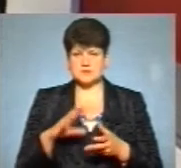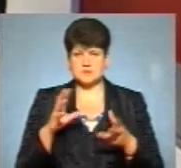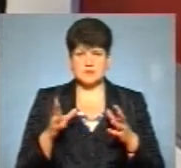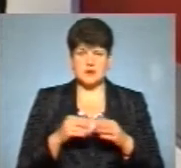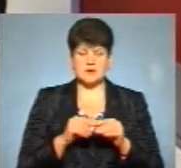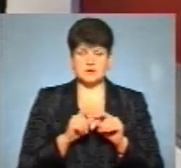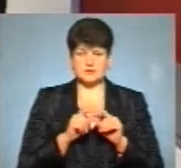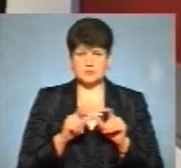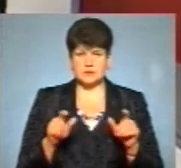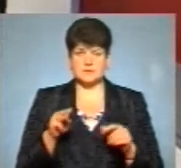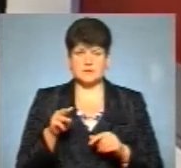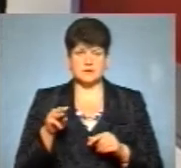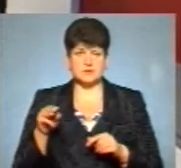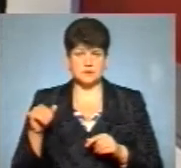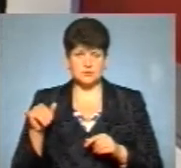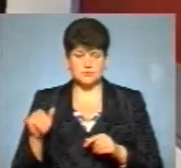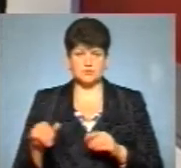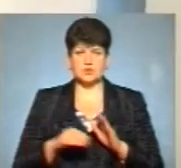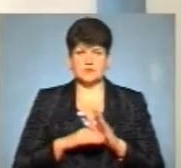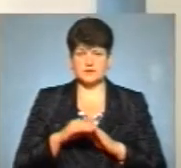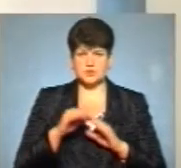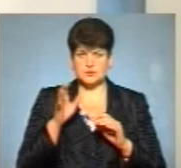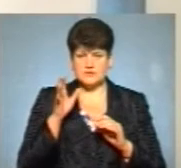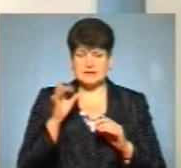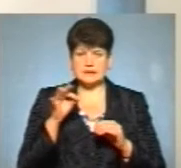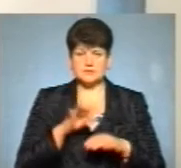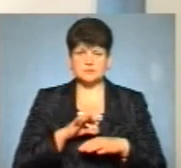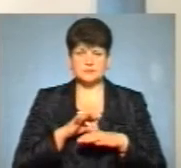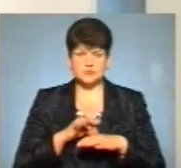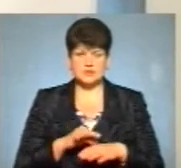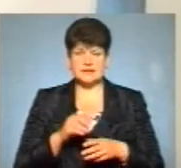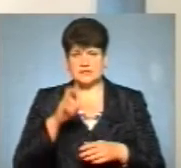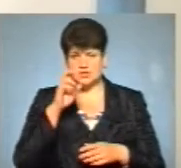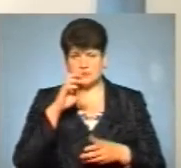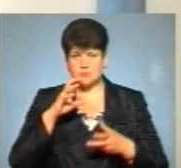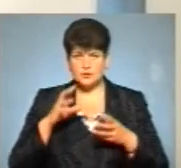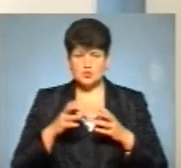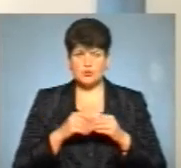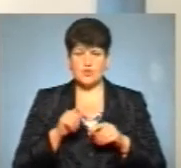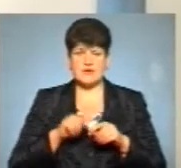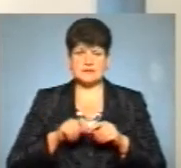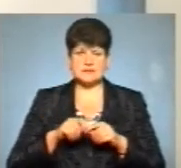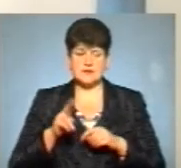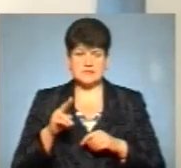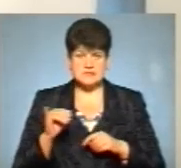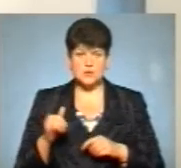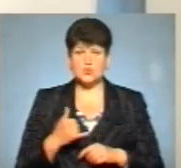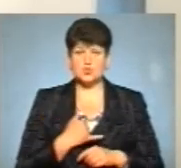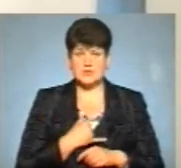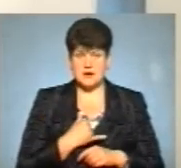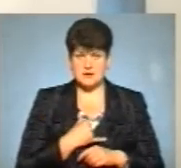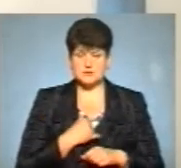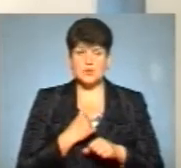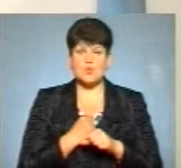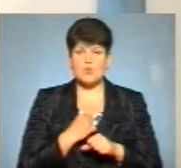середньої освіти, профтехосвіти і закладів вищої освіти для проходження державної підсумкової атестації. Тобто в нас